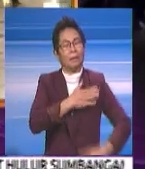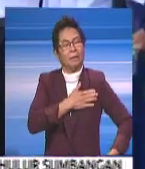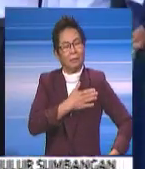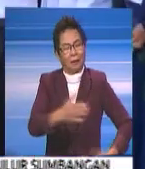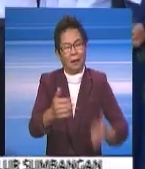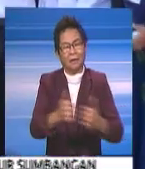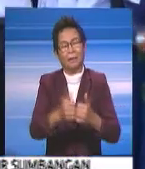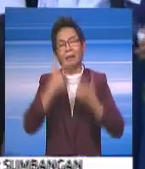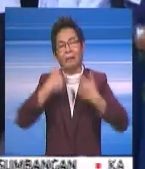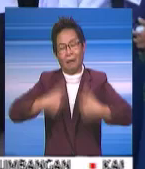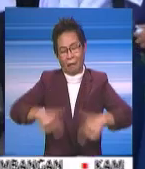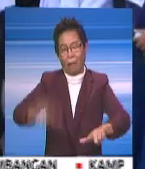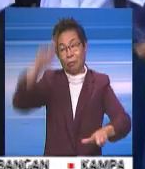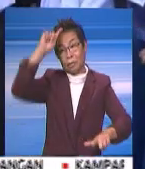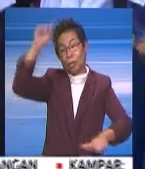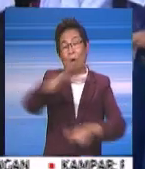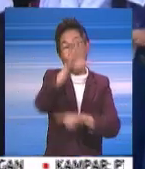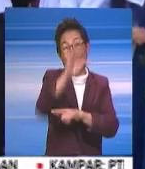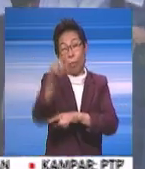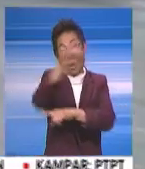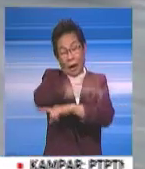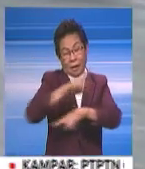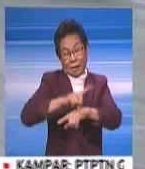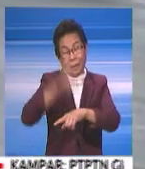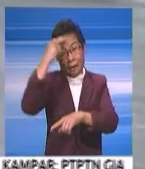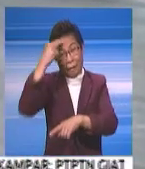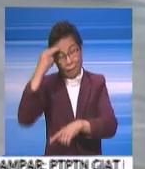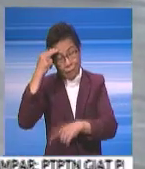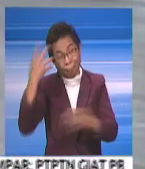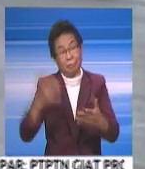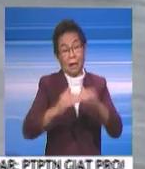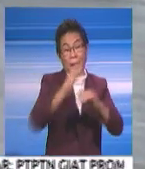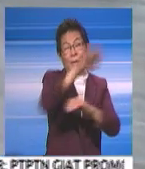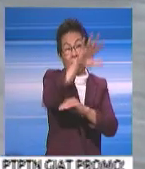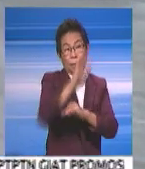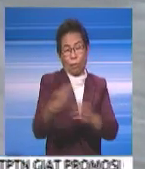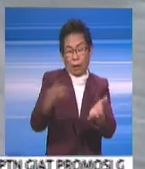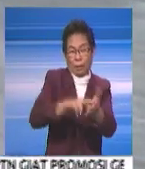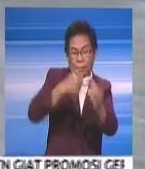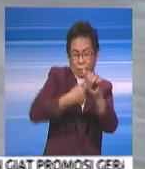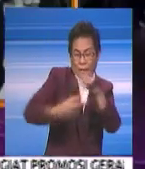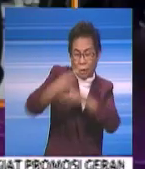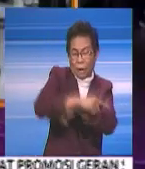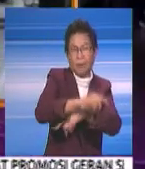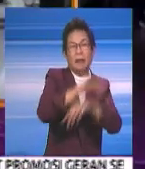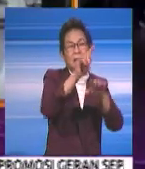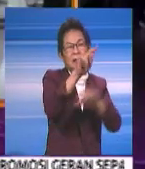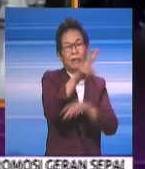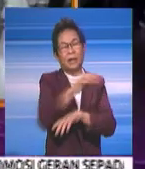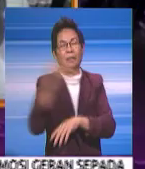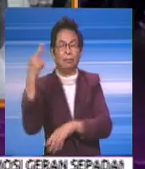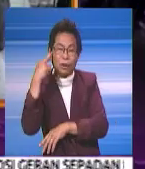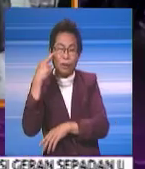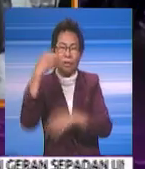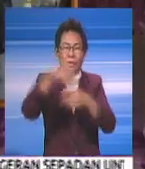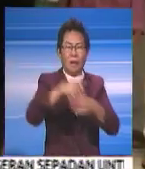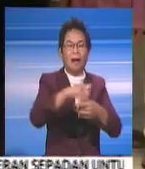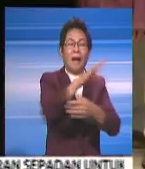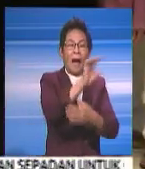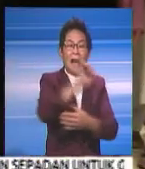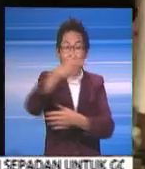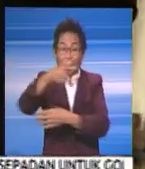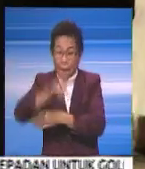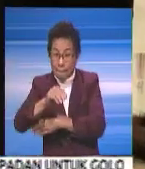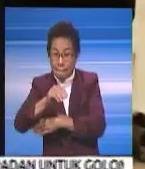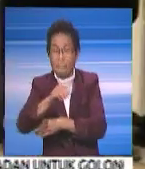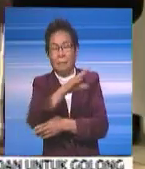ta'ala. Hampir 50 hari di Tanah Suci, lebih 50 laporan harian berita TV dan radio serta rancangan Selamat Pagi